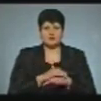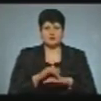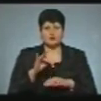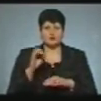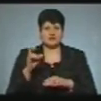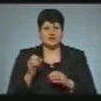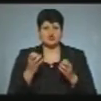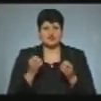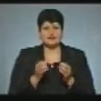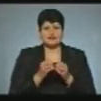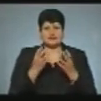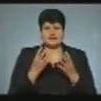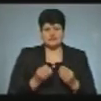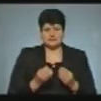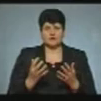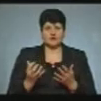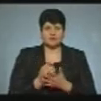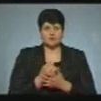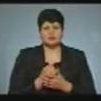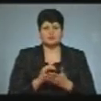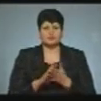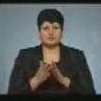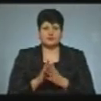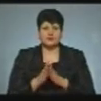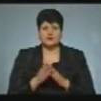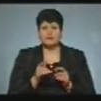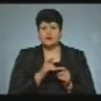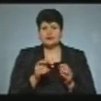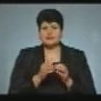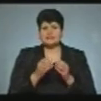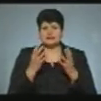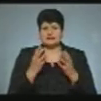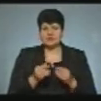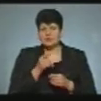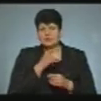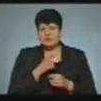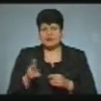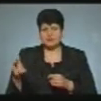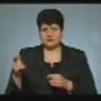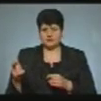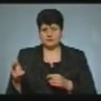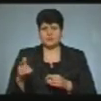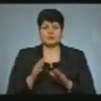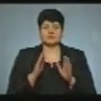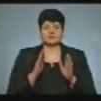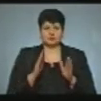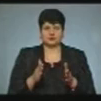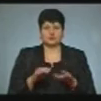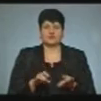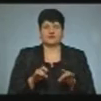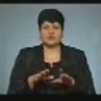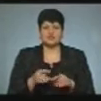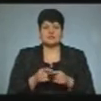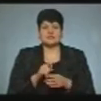днів. Досягнули компромісу, що протягом 10-денного терміну ми будемо вирішувати